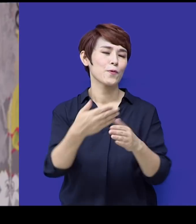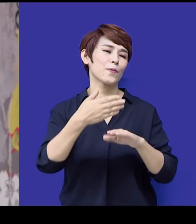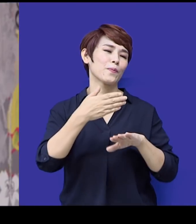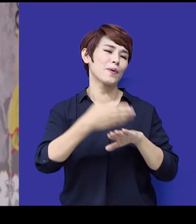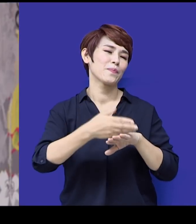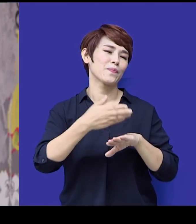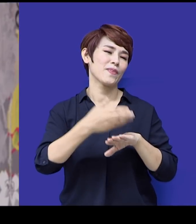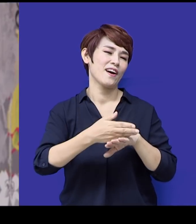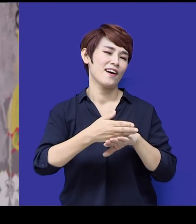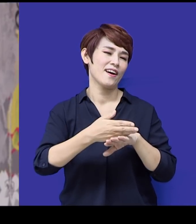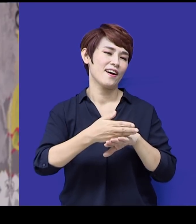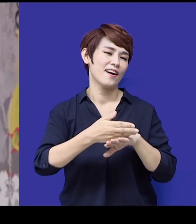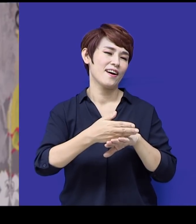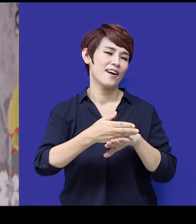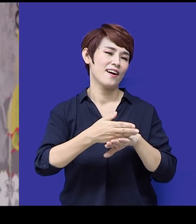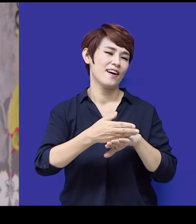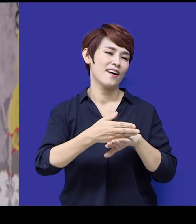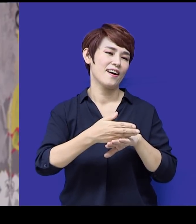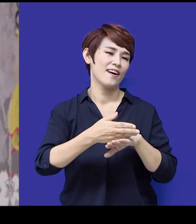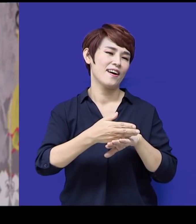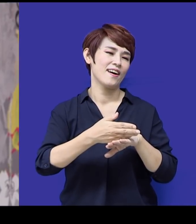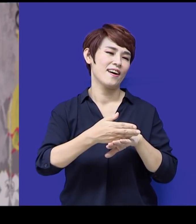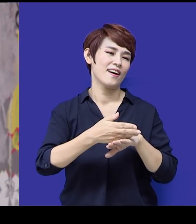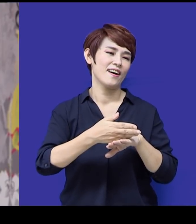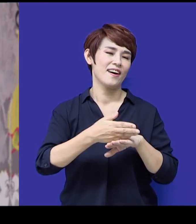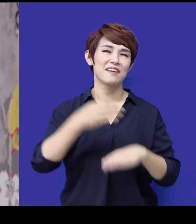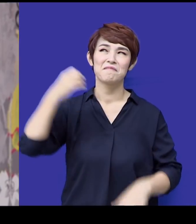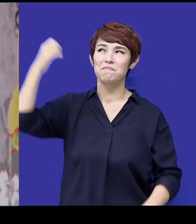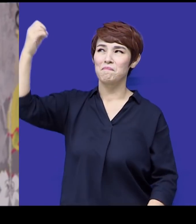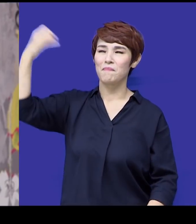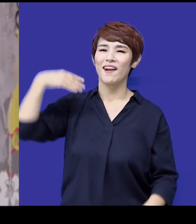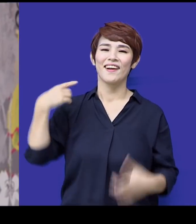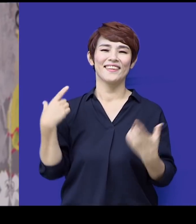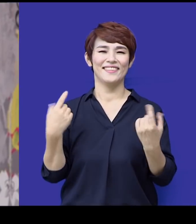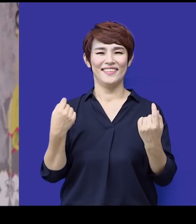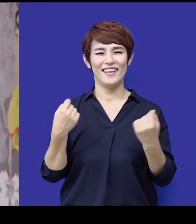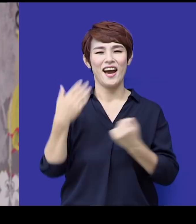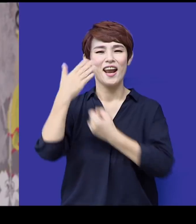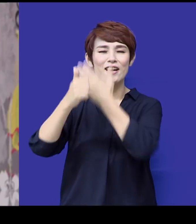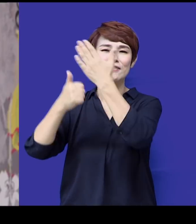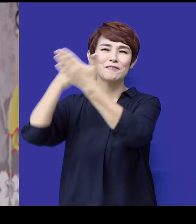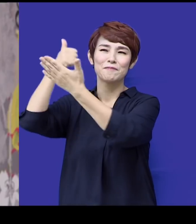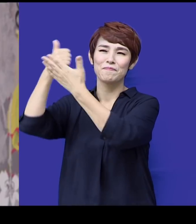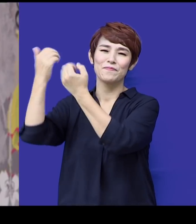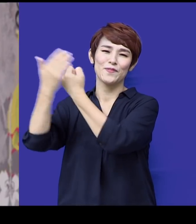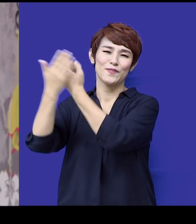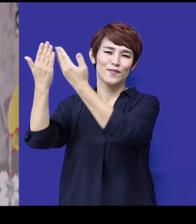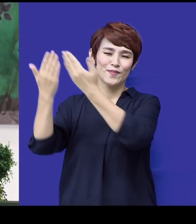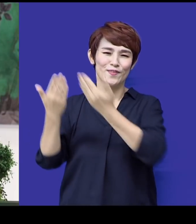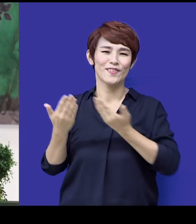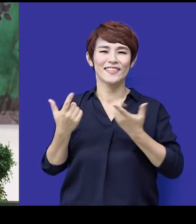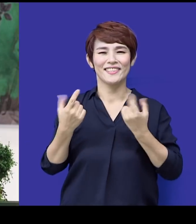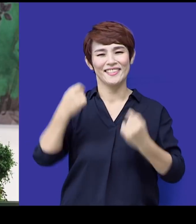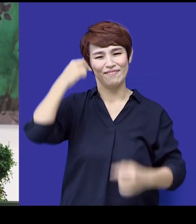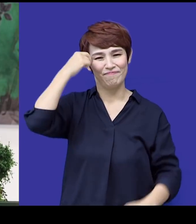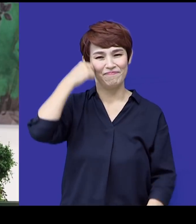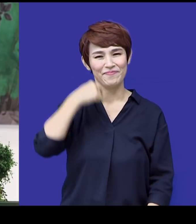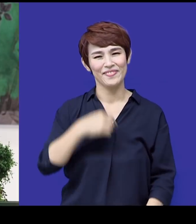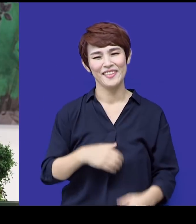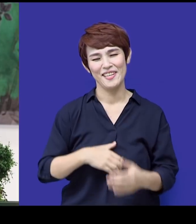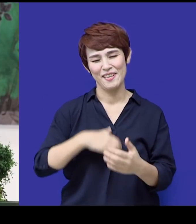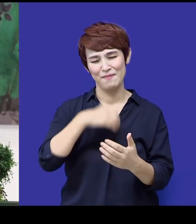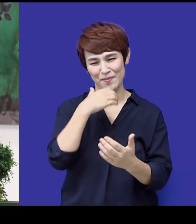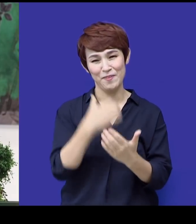고맙다는 그런 마음이 든다고 그런 생각이 들더라고요. 그래서 네. 위로해 주는 것 같아가지고 그래서 좀 감동이